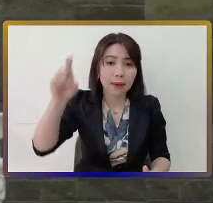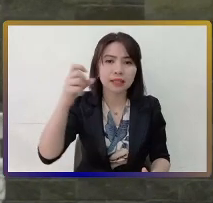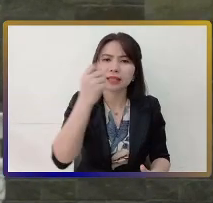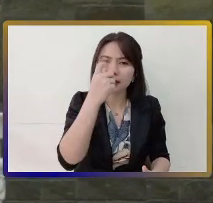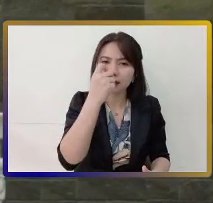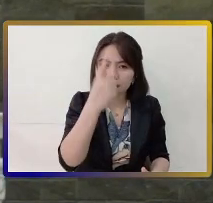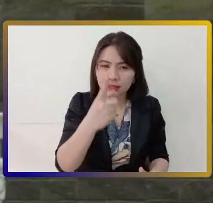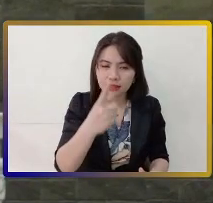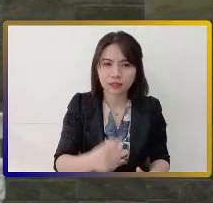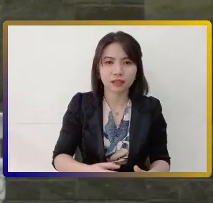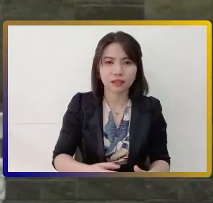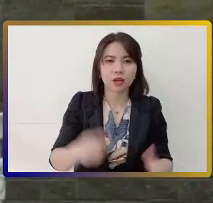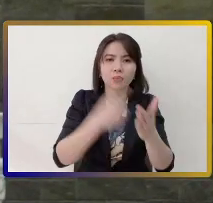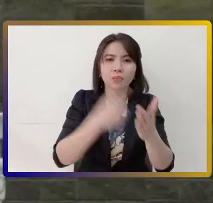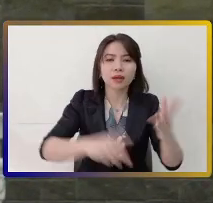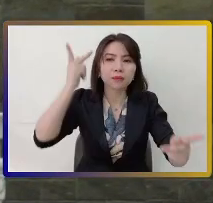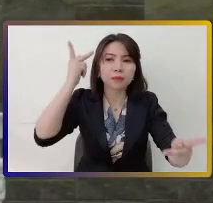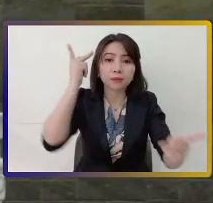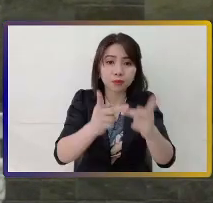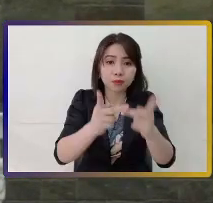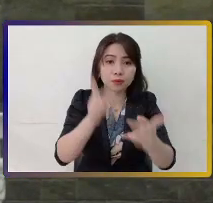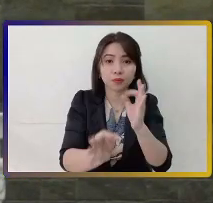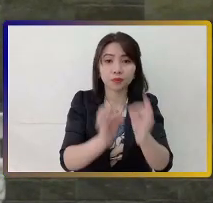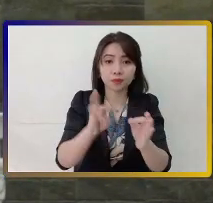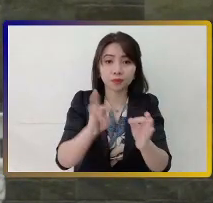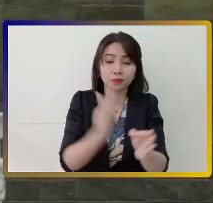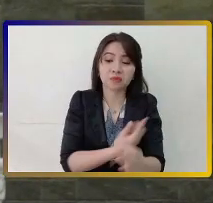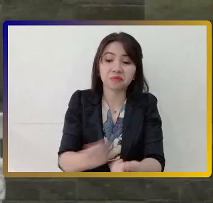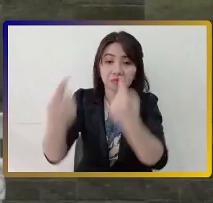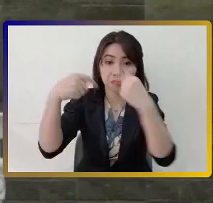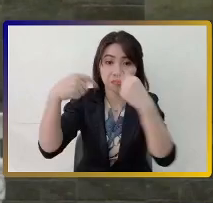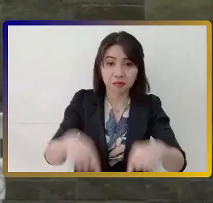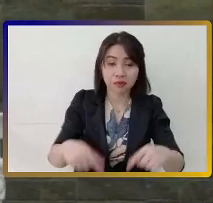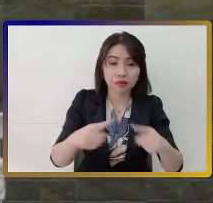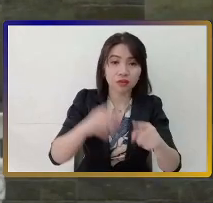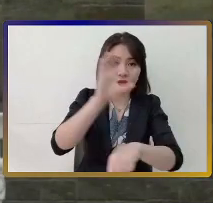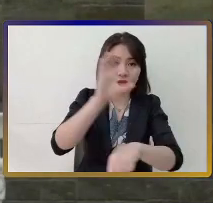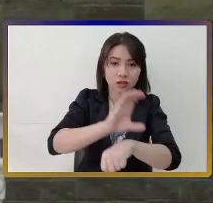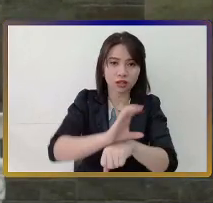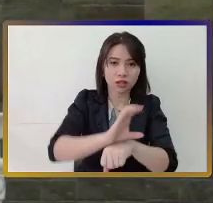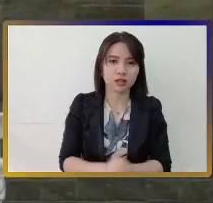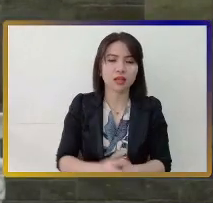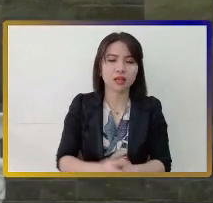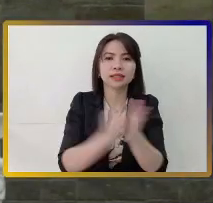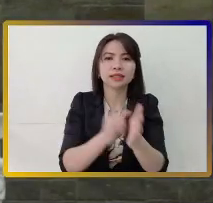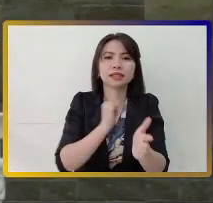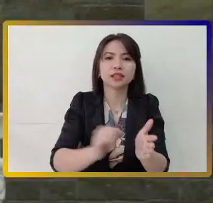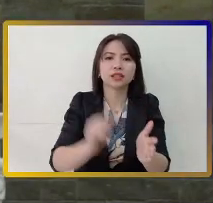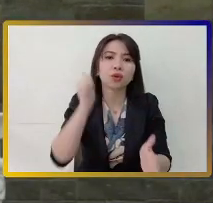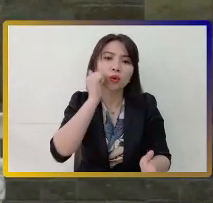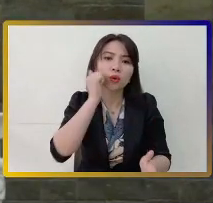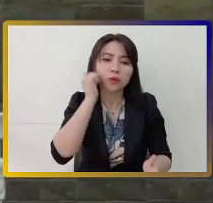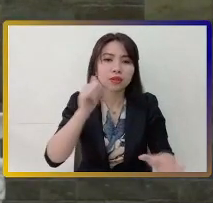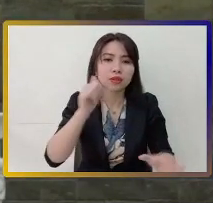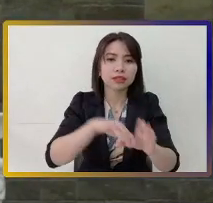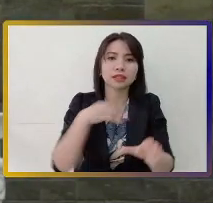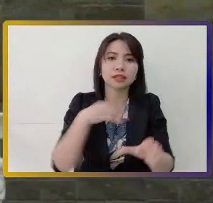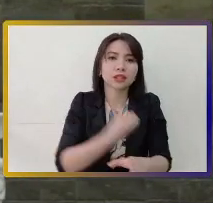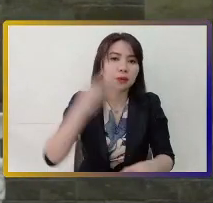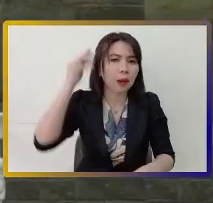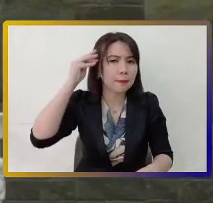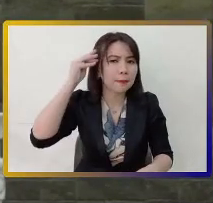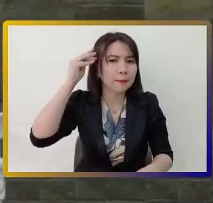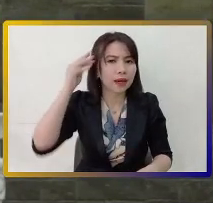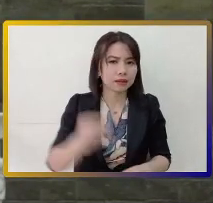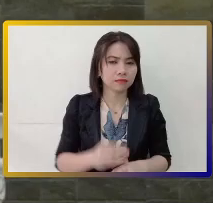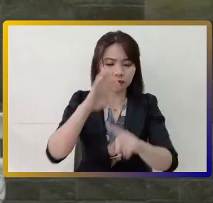Don't you put it away from your mind, brethren. Dapat nasa isipan po natin lagi yan na every time na punta tayo sa church,